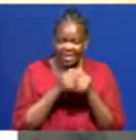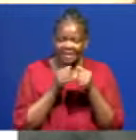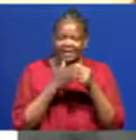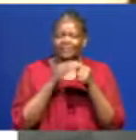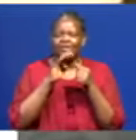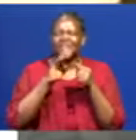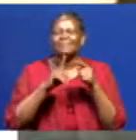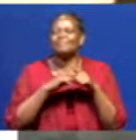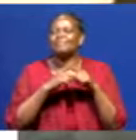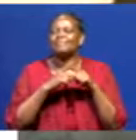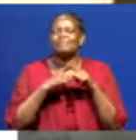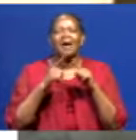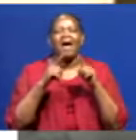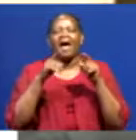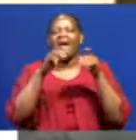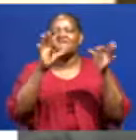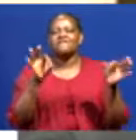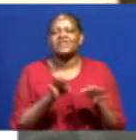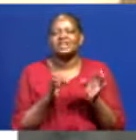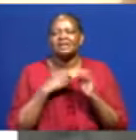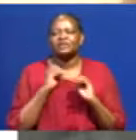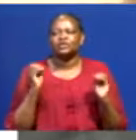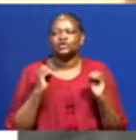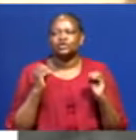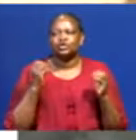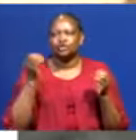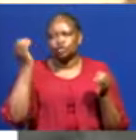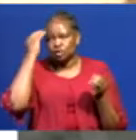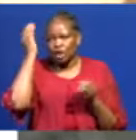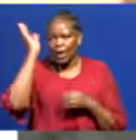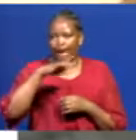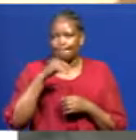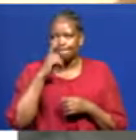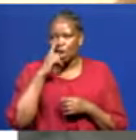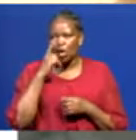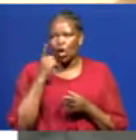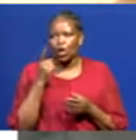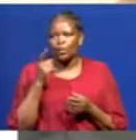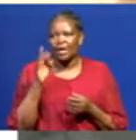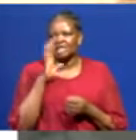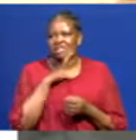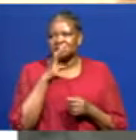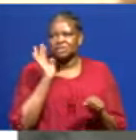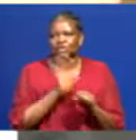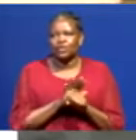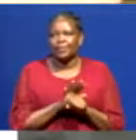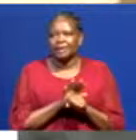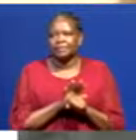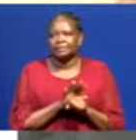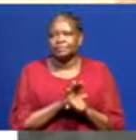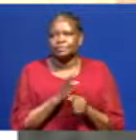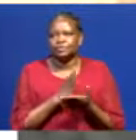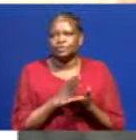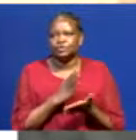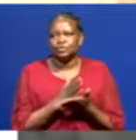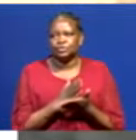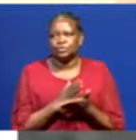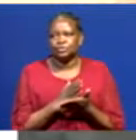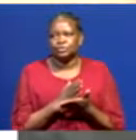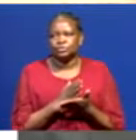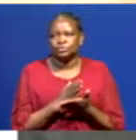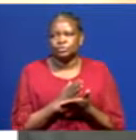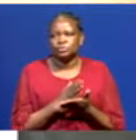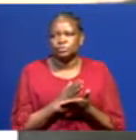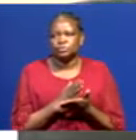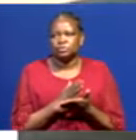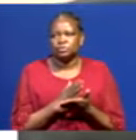condition and the pupils are coming back home very dirty. In fact, you